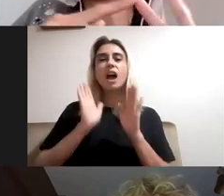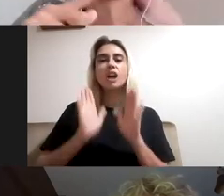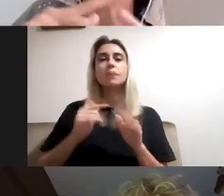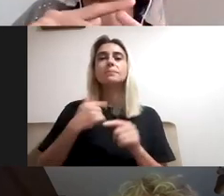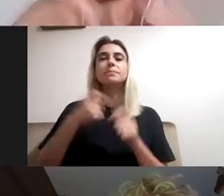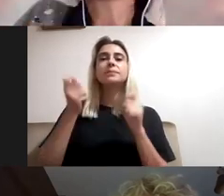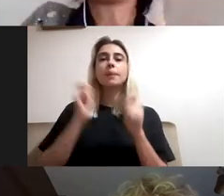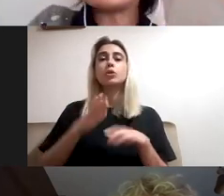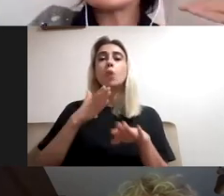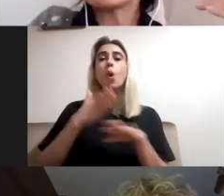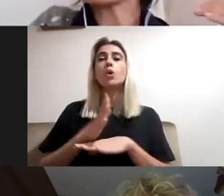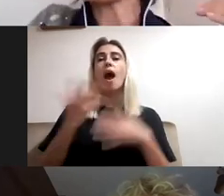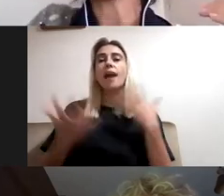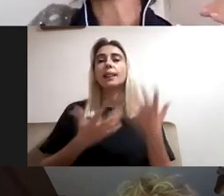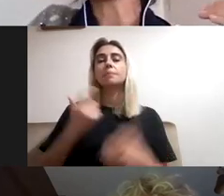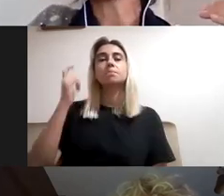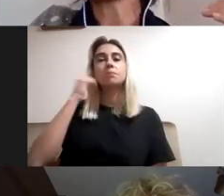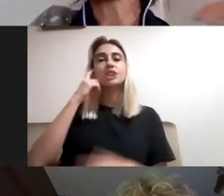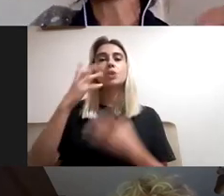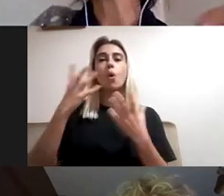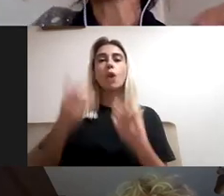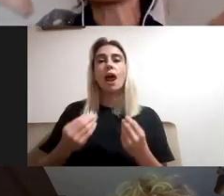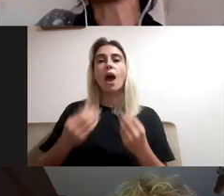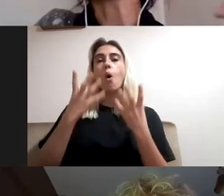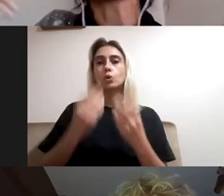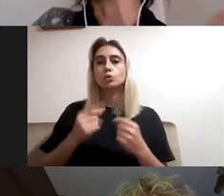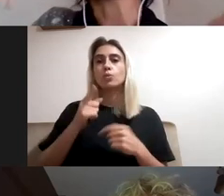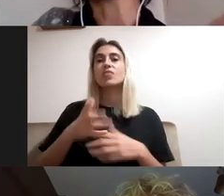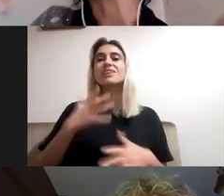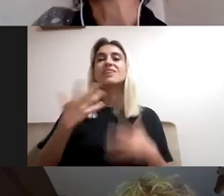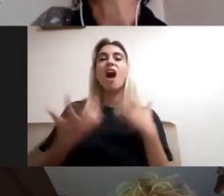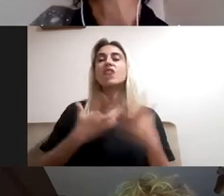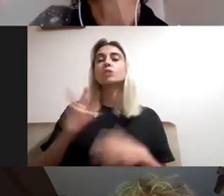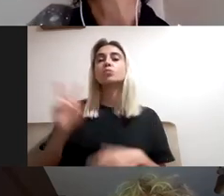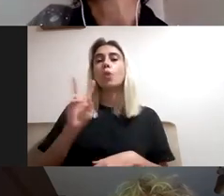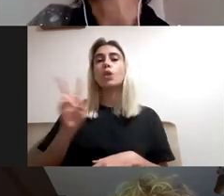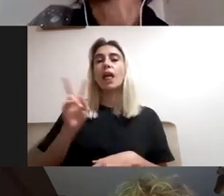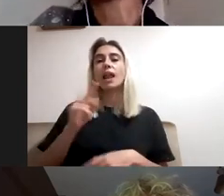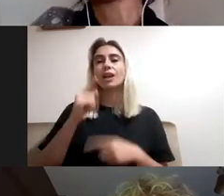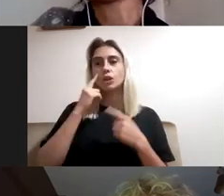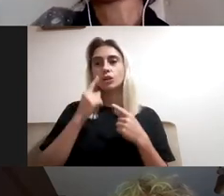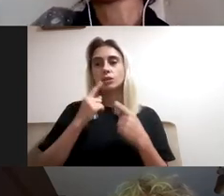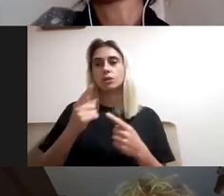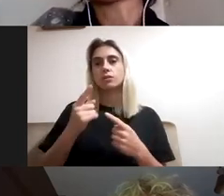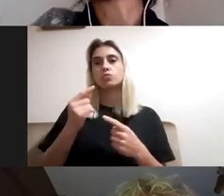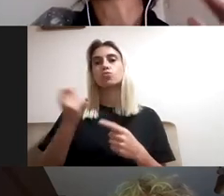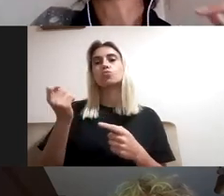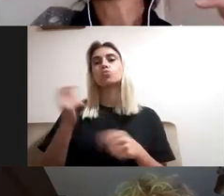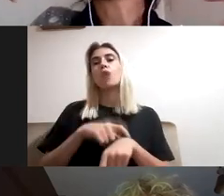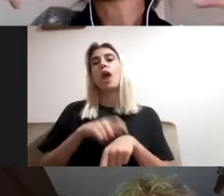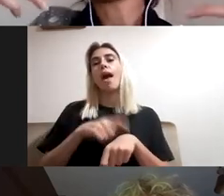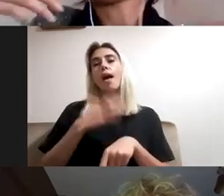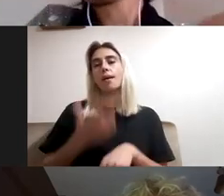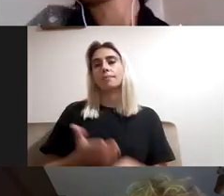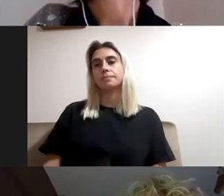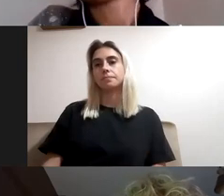doğru hareketi bilinç olarak oluşturup bunu bir davranış modeli haline getirmesi için gereken süre. Yani evet